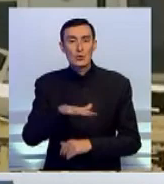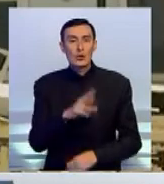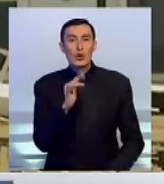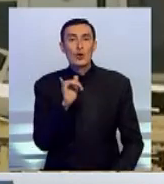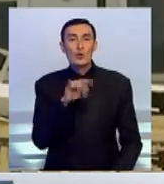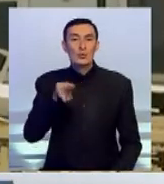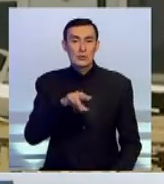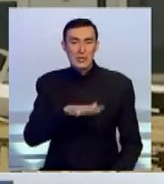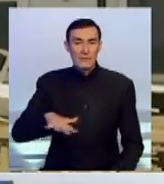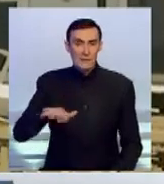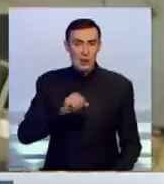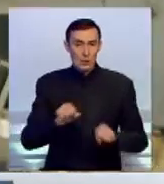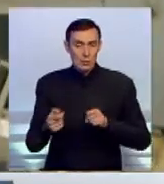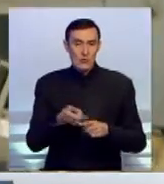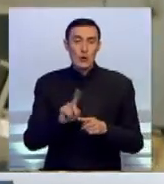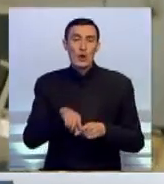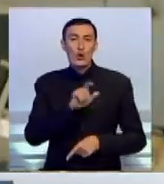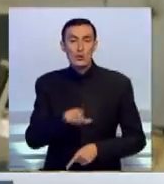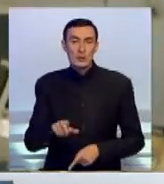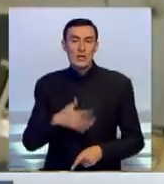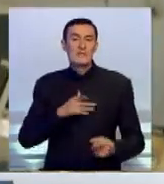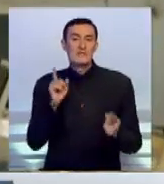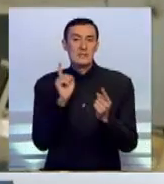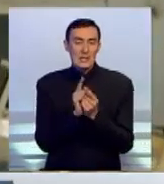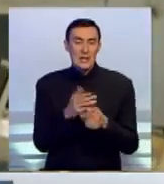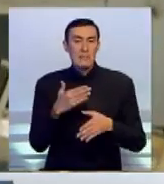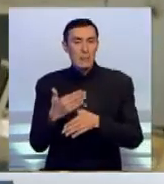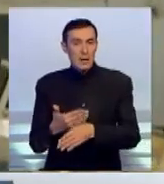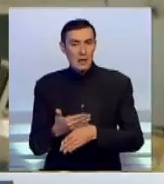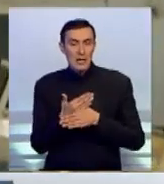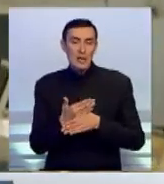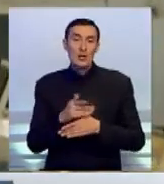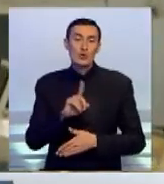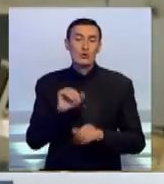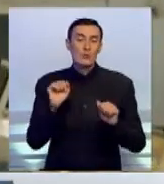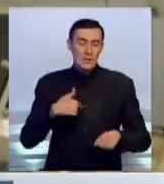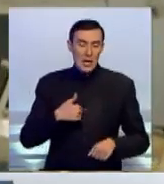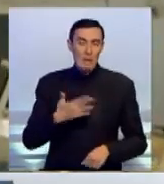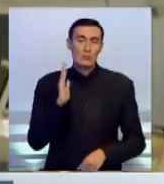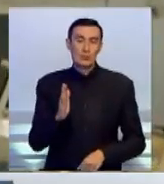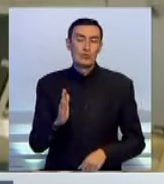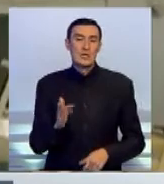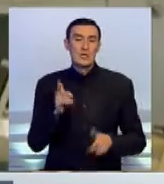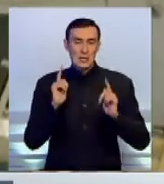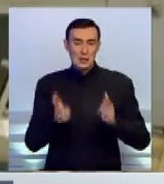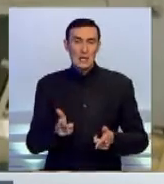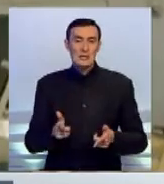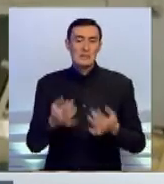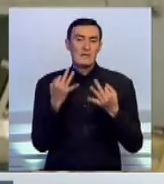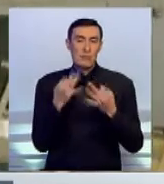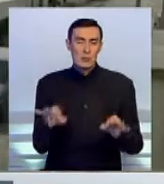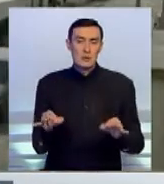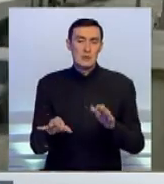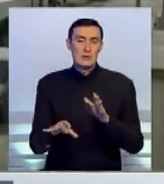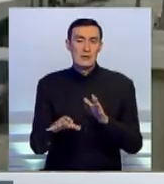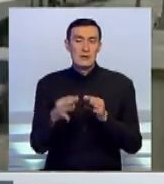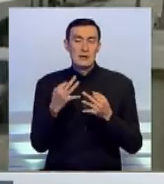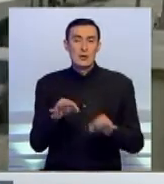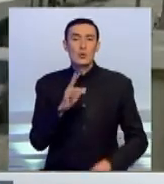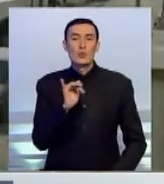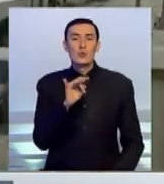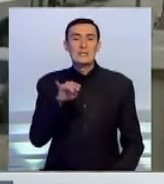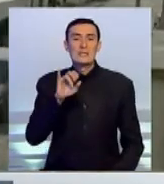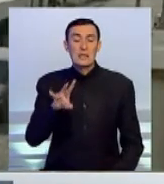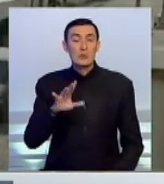курдской автономии. Местные жители нас тепло приняли и помогали, чем могли. Поэтому я за независимость Курдистана. Но, по